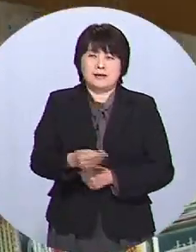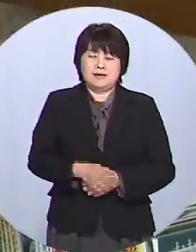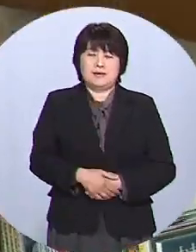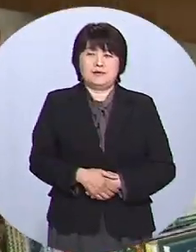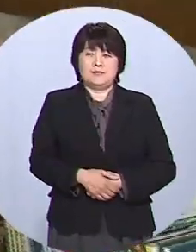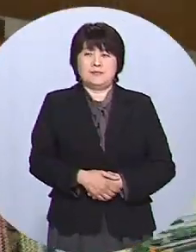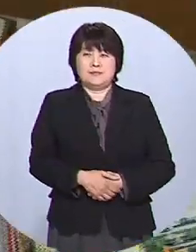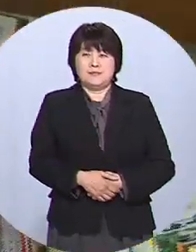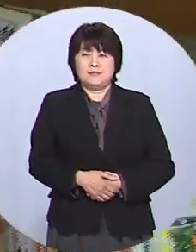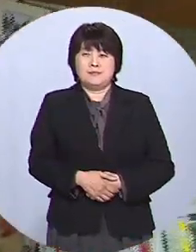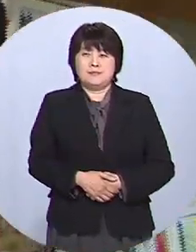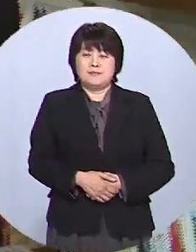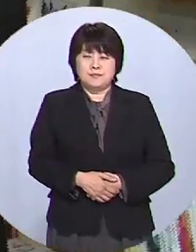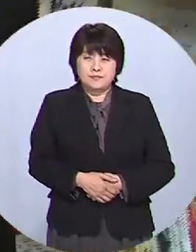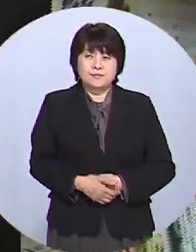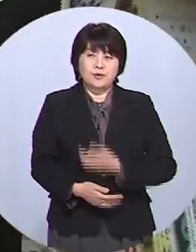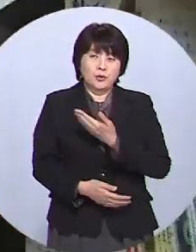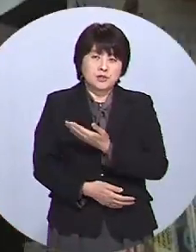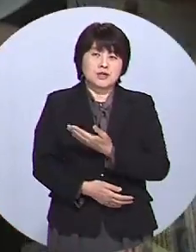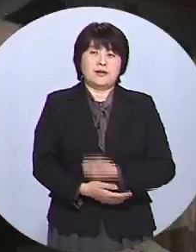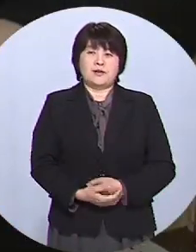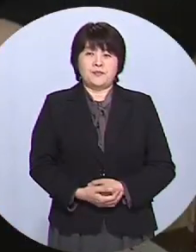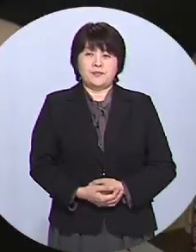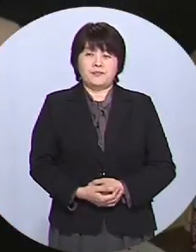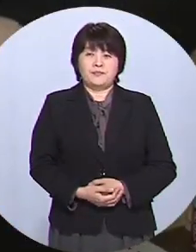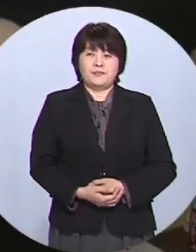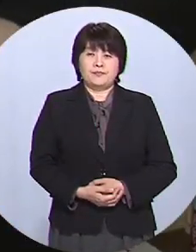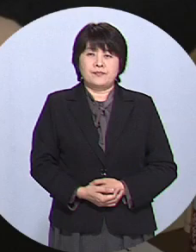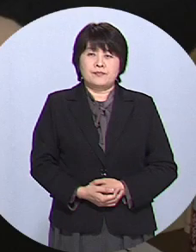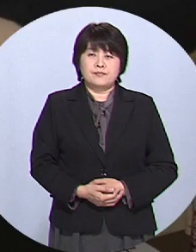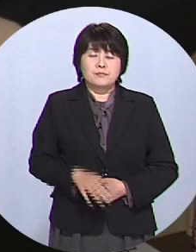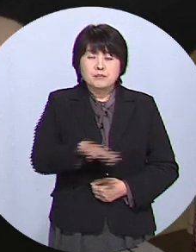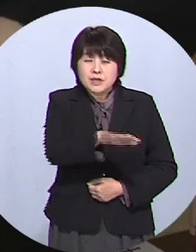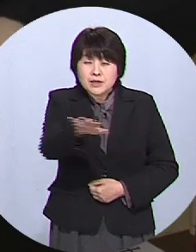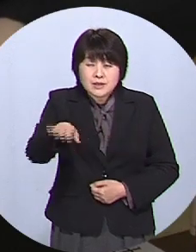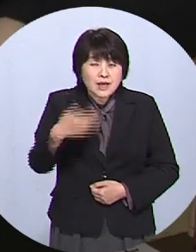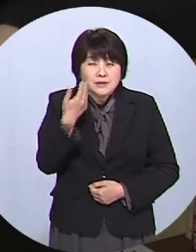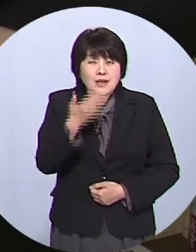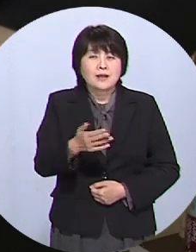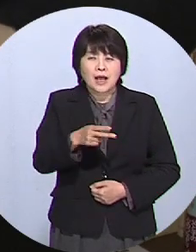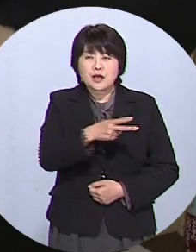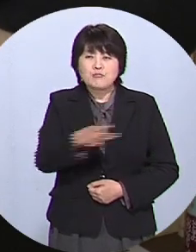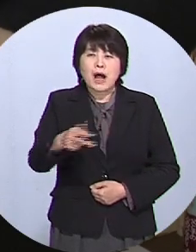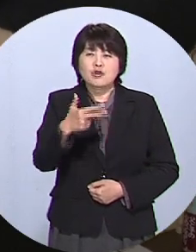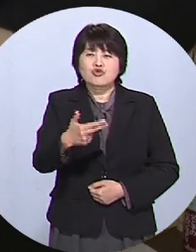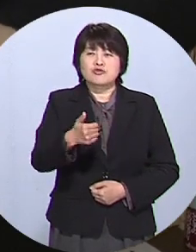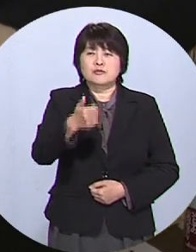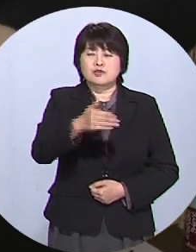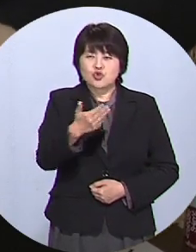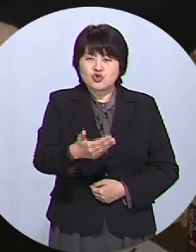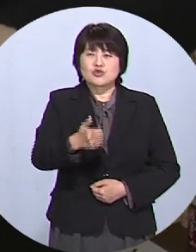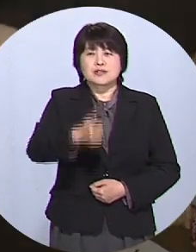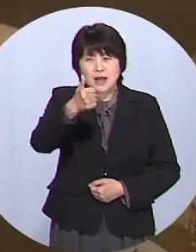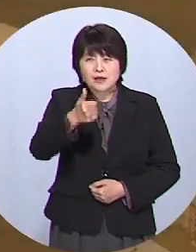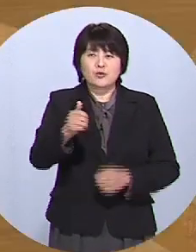ました。それがこちら、誰も知らないバクさんの夜です。